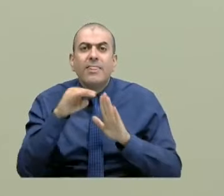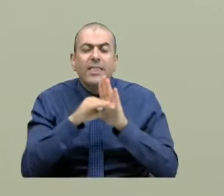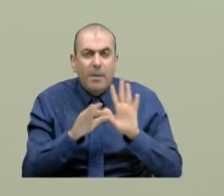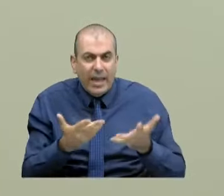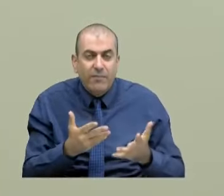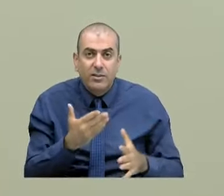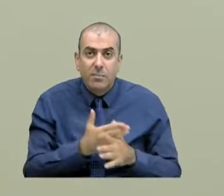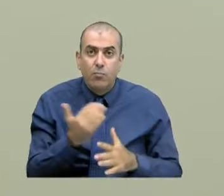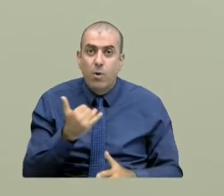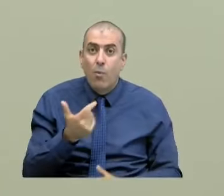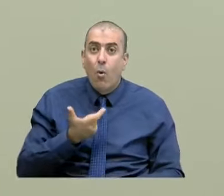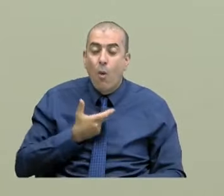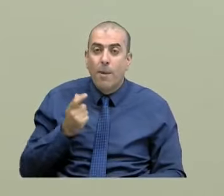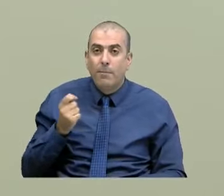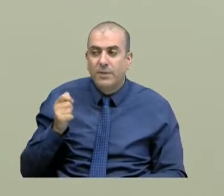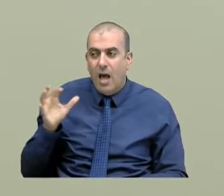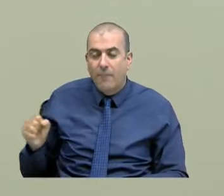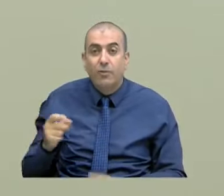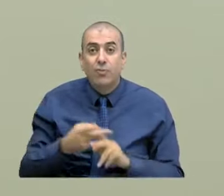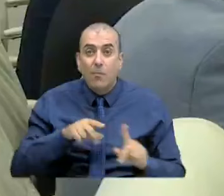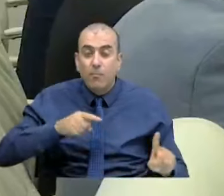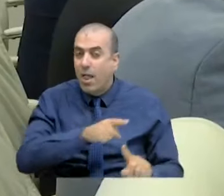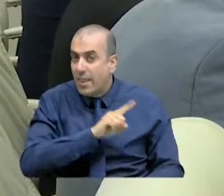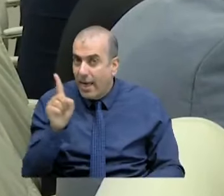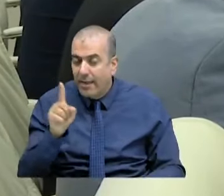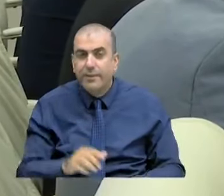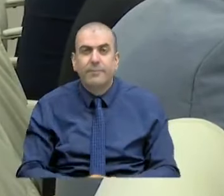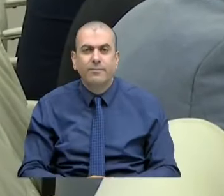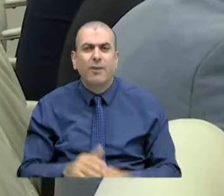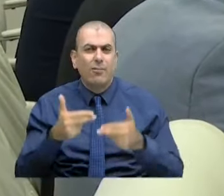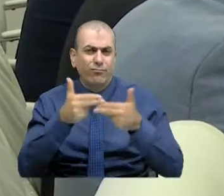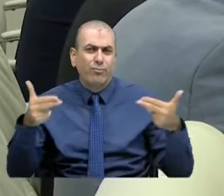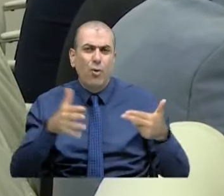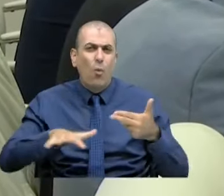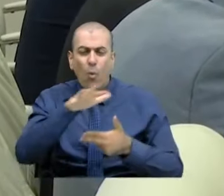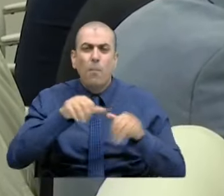لحفظ حق الدوله دون المساس بحقوق المواطنين مجلس الامه فيصل ابو الغنم التلفزيون الاردني